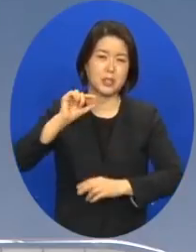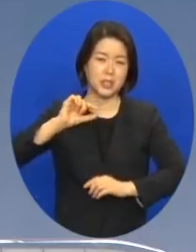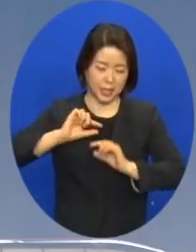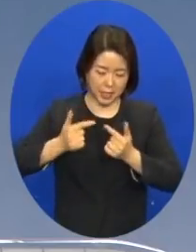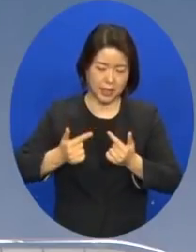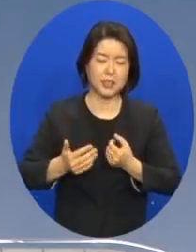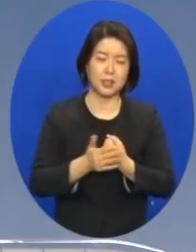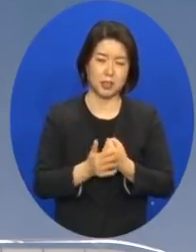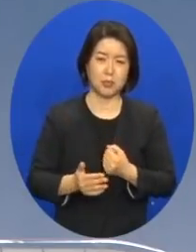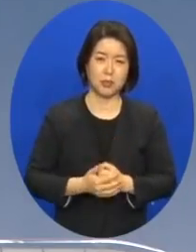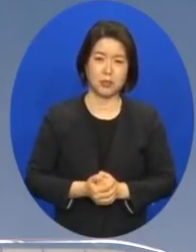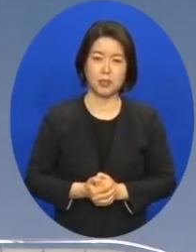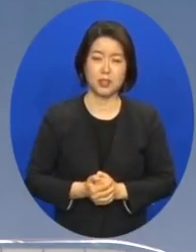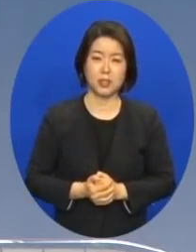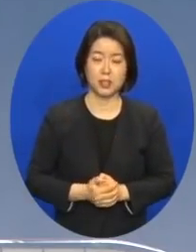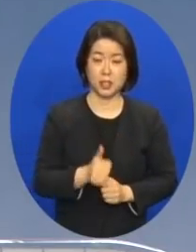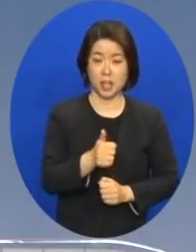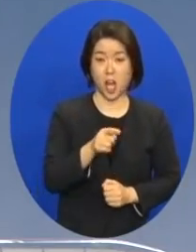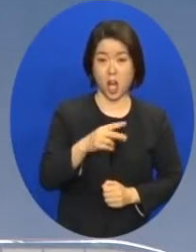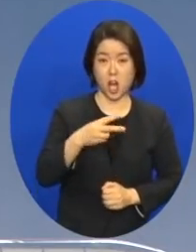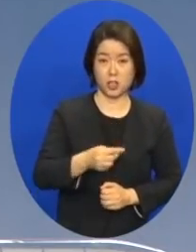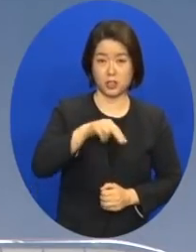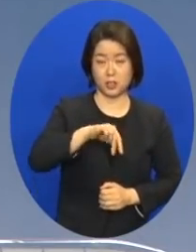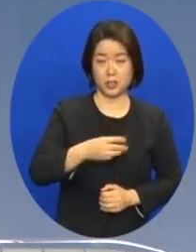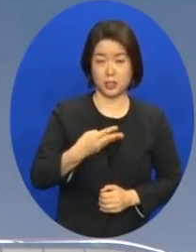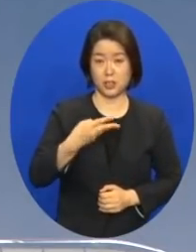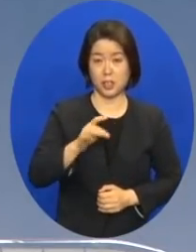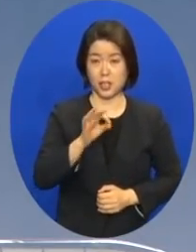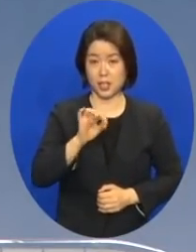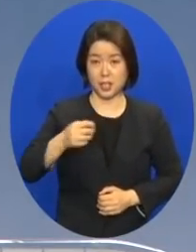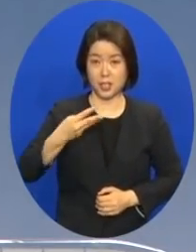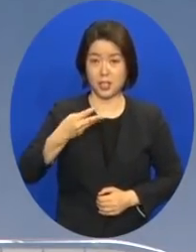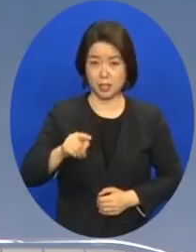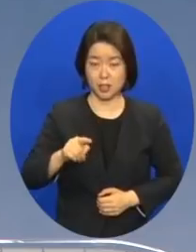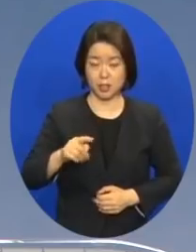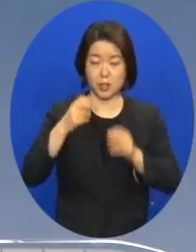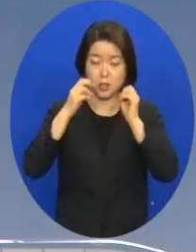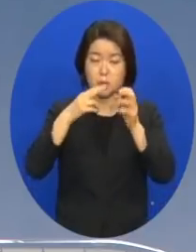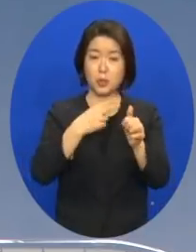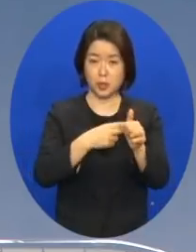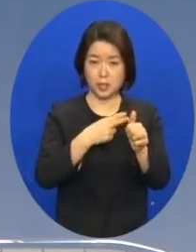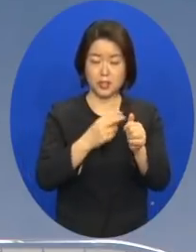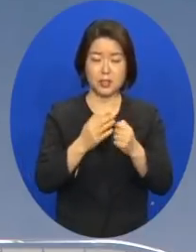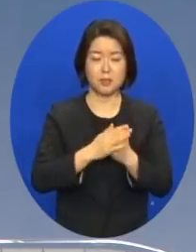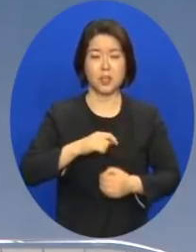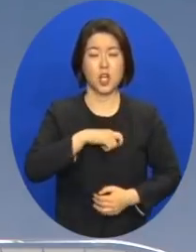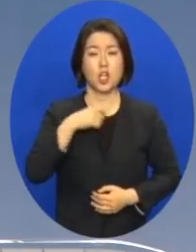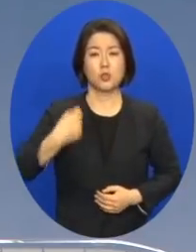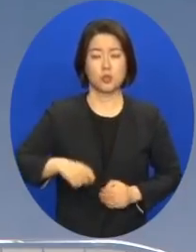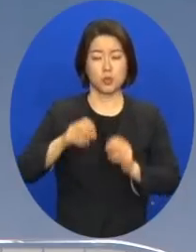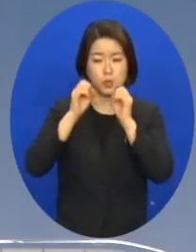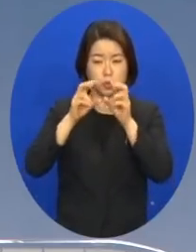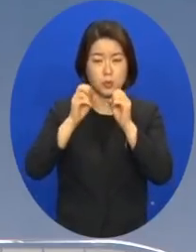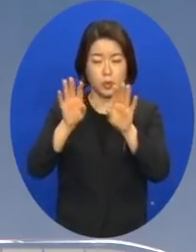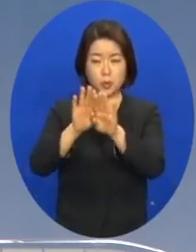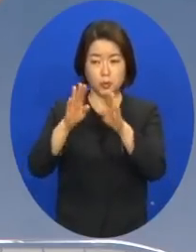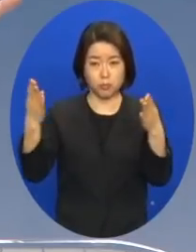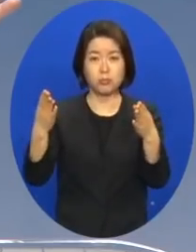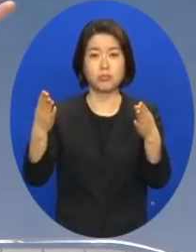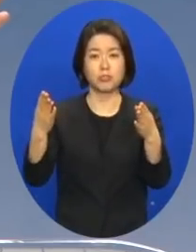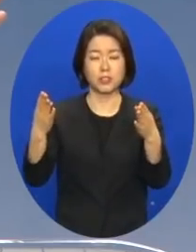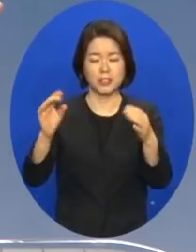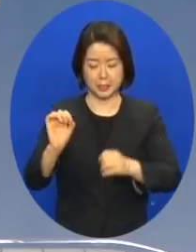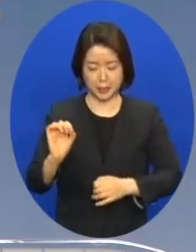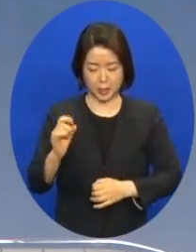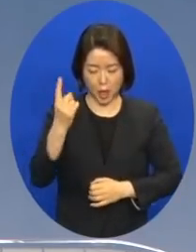그렇습니다. 허드슨 테일러 선교사님은 중국 선교의 문을 여신 분입니다. 그분